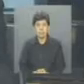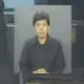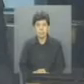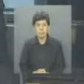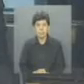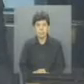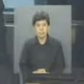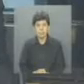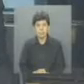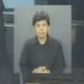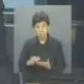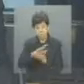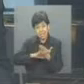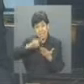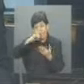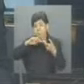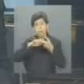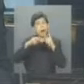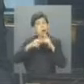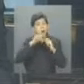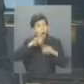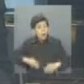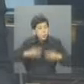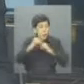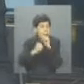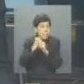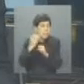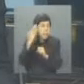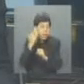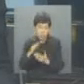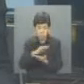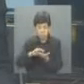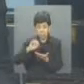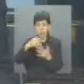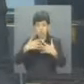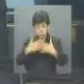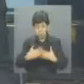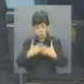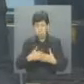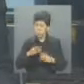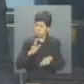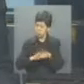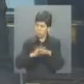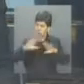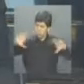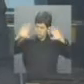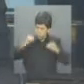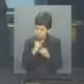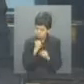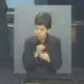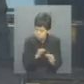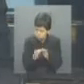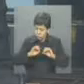หลังประเทศไทยประสบปัญหาอุทกภัยที่ผ่านมาทางสภาอุตสาหกรรมแห่งประเทศไทยได้แนะให้รัฐบาลเร่งสร้างความเชื่อมั่นให้กลับคืนมาน